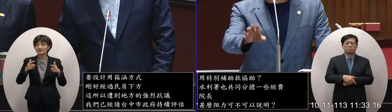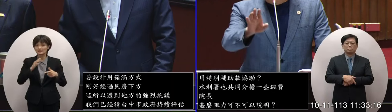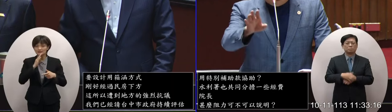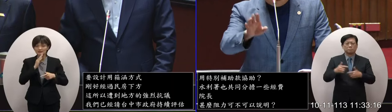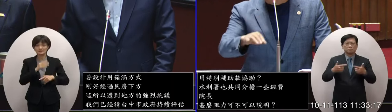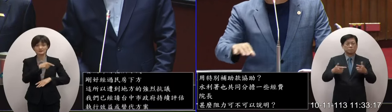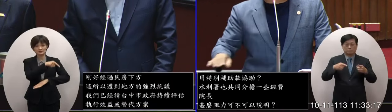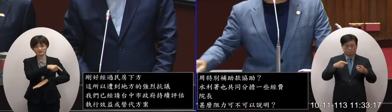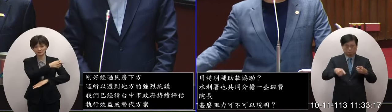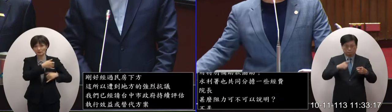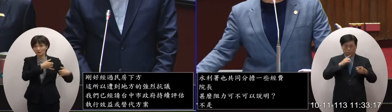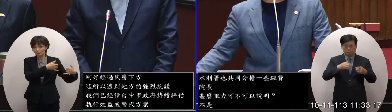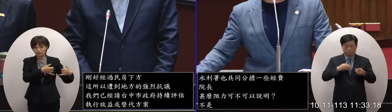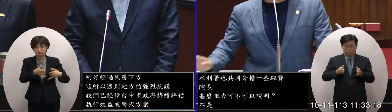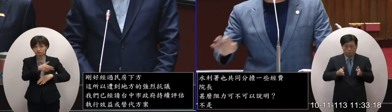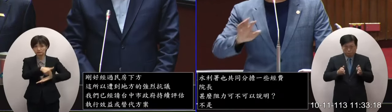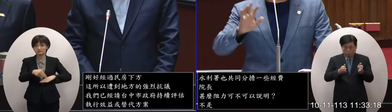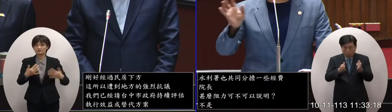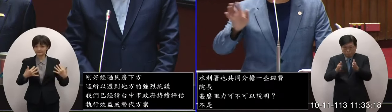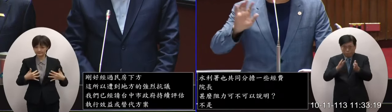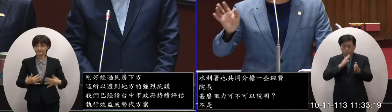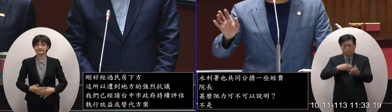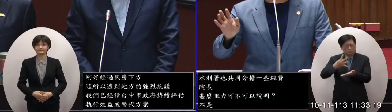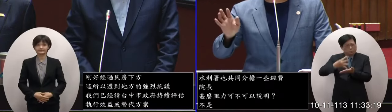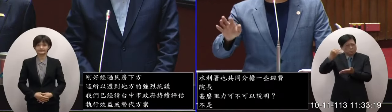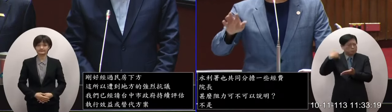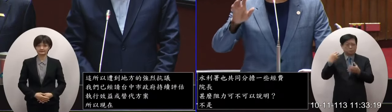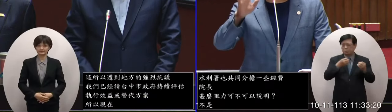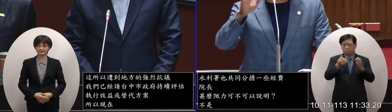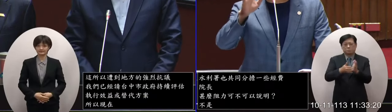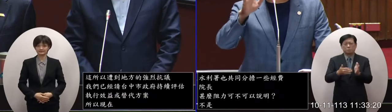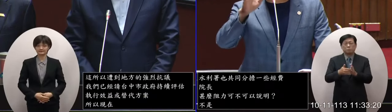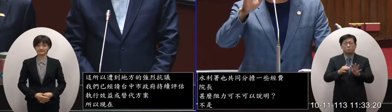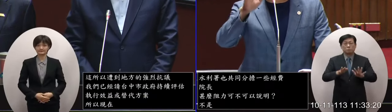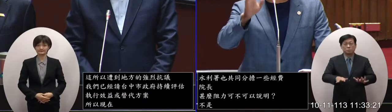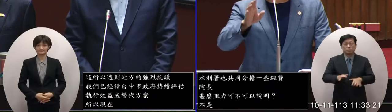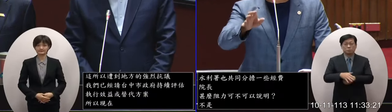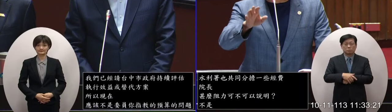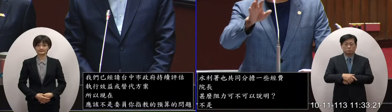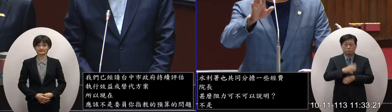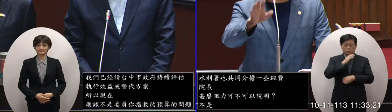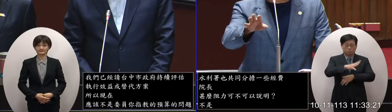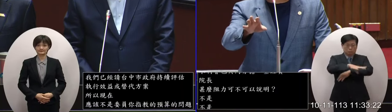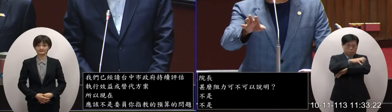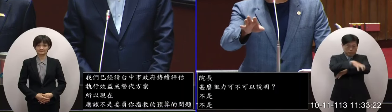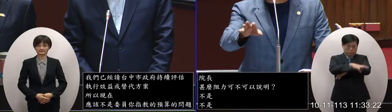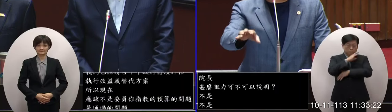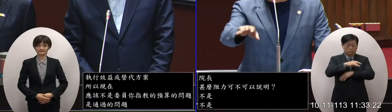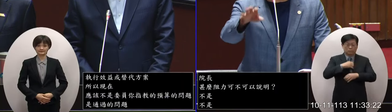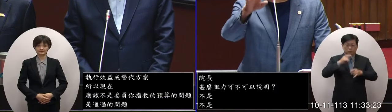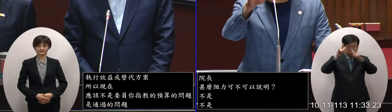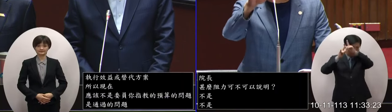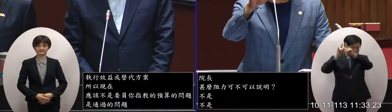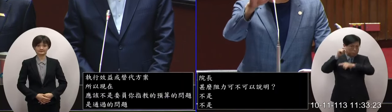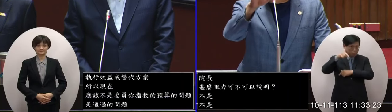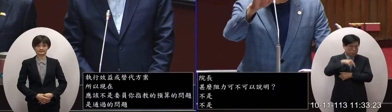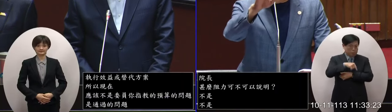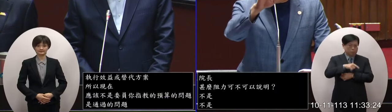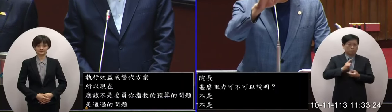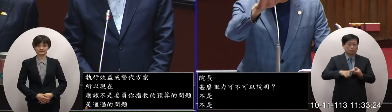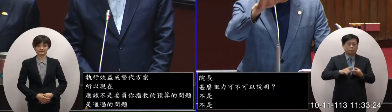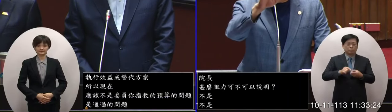问题。 不是这个路线已经经过无数次的讨论了。那现在就是说，我们上游是在沙鹿地区，从这